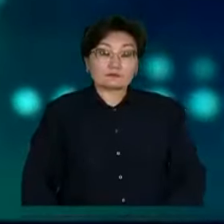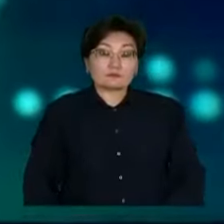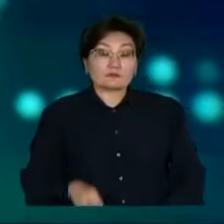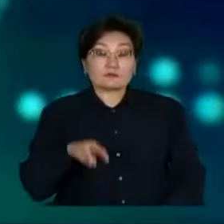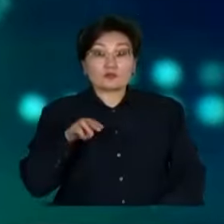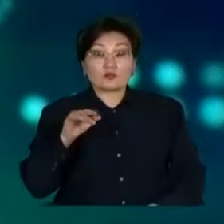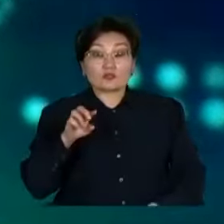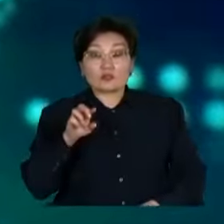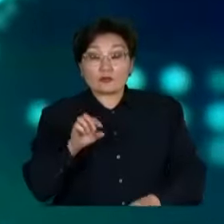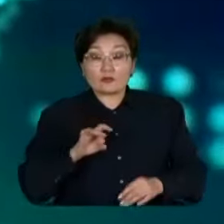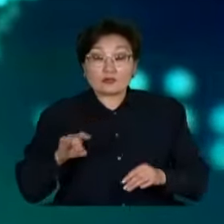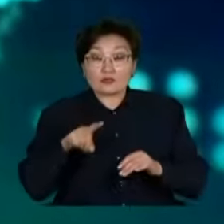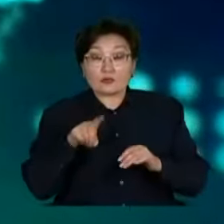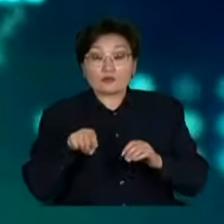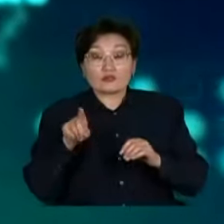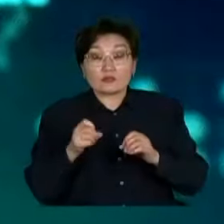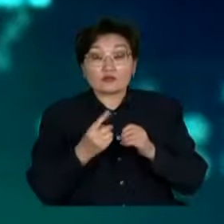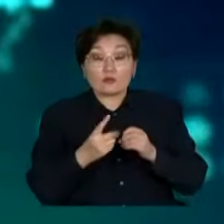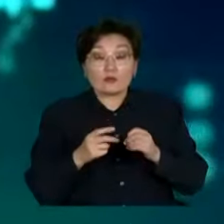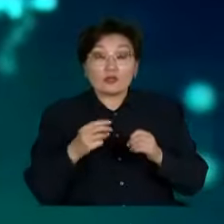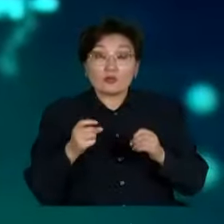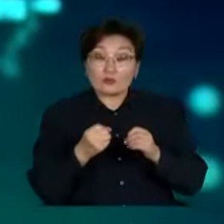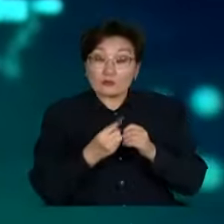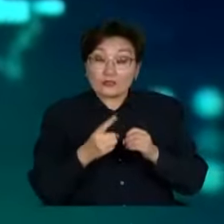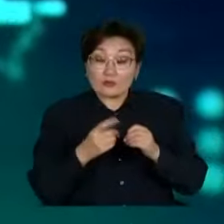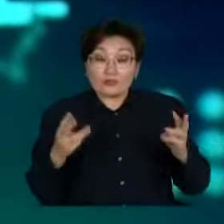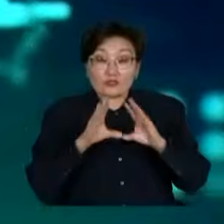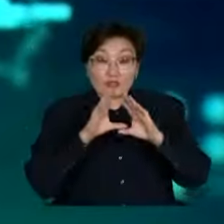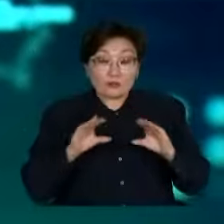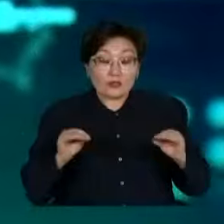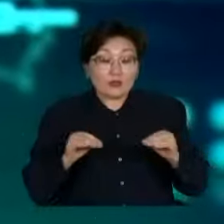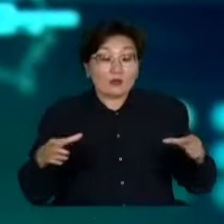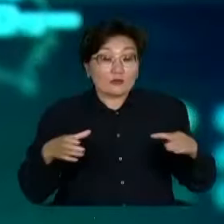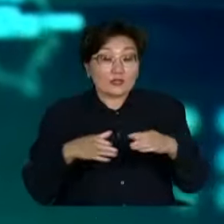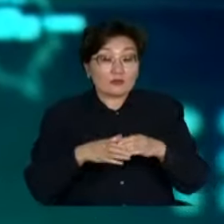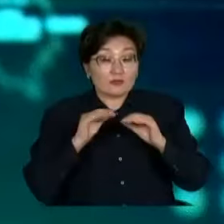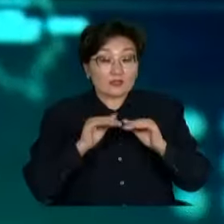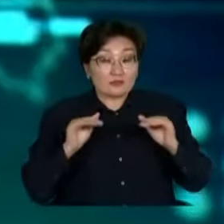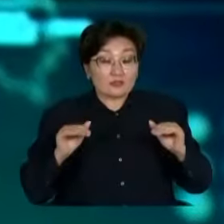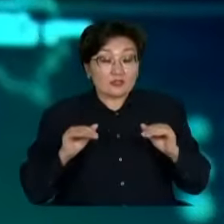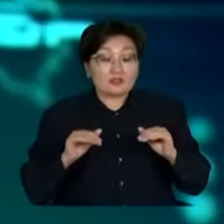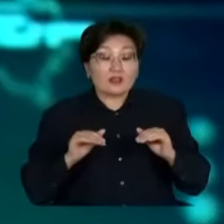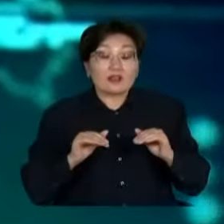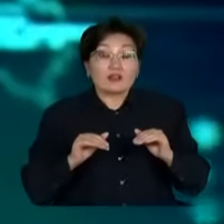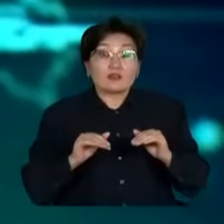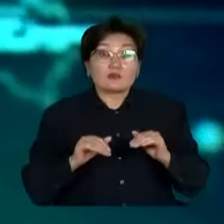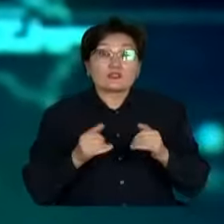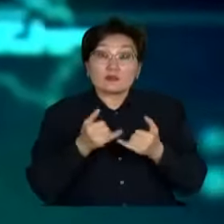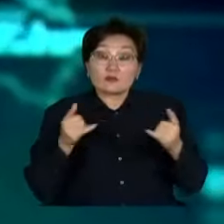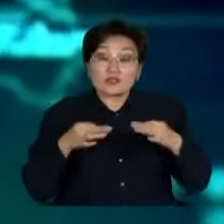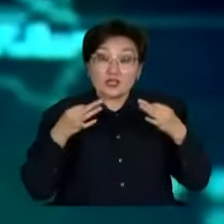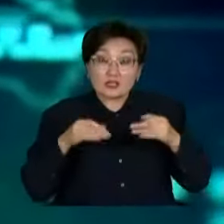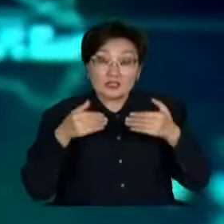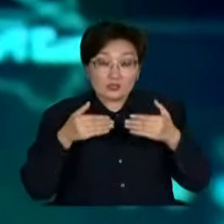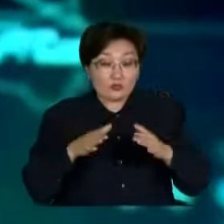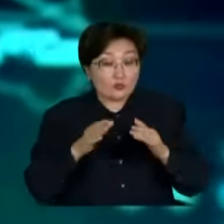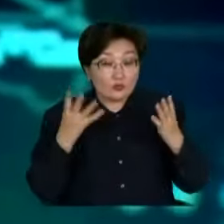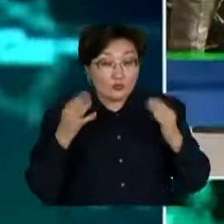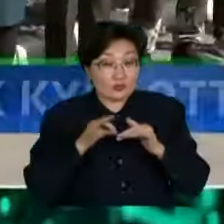Түрксіб ауданындағы нөмір 11-ші өрт сөндіру бөлімінде мектеп оқушылары мен балабақша тәрбиеленушілері үшін ашық есік күн